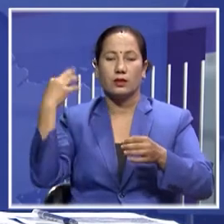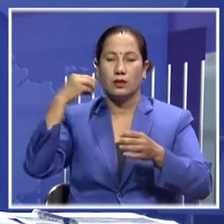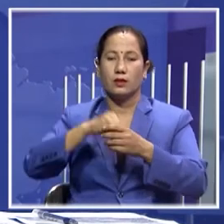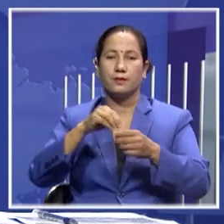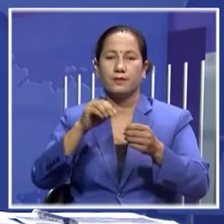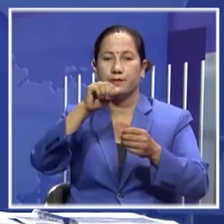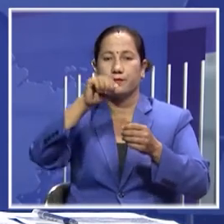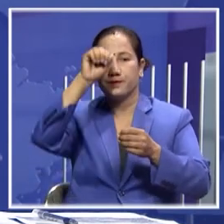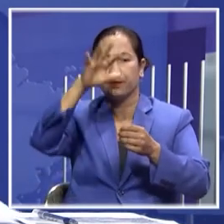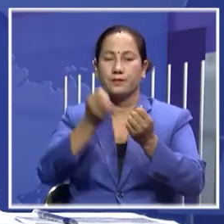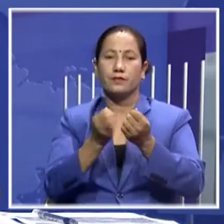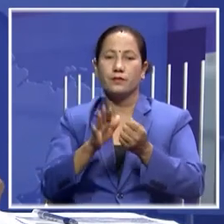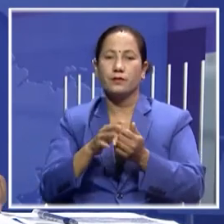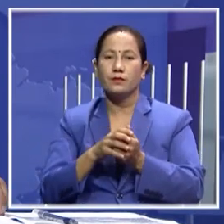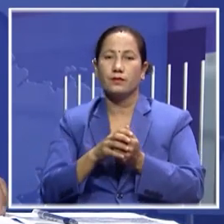बताएका छन्।